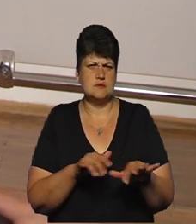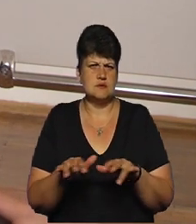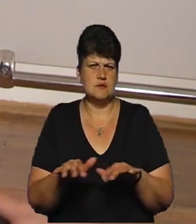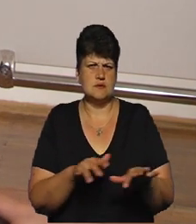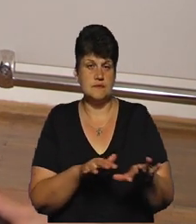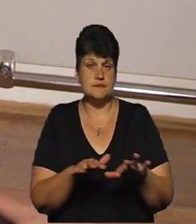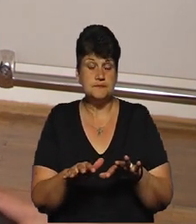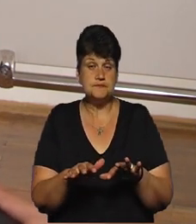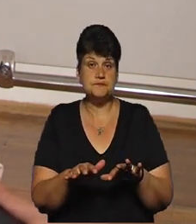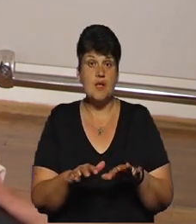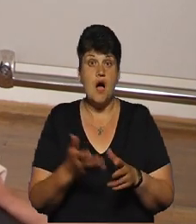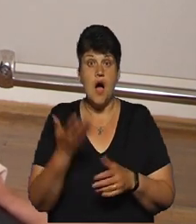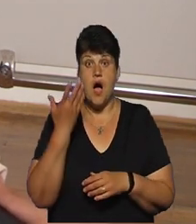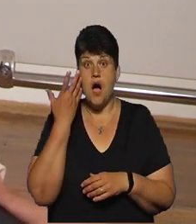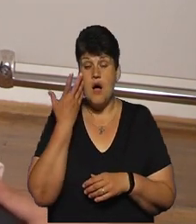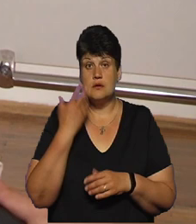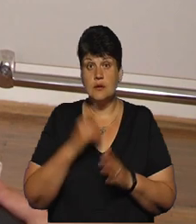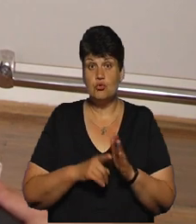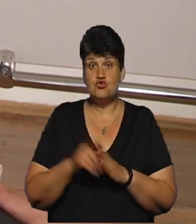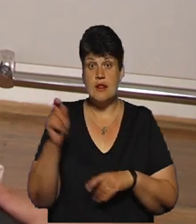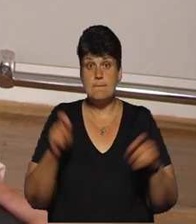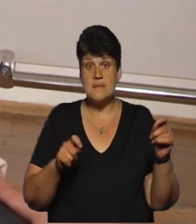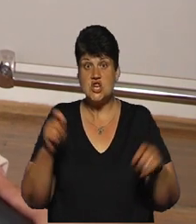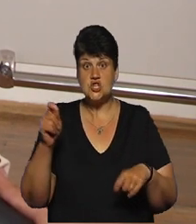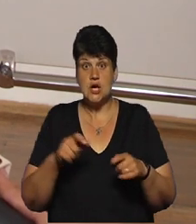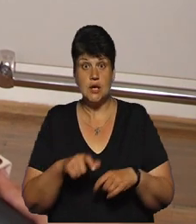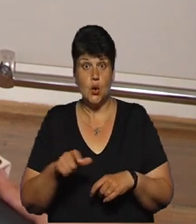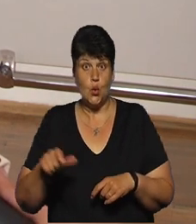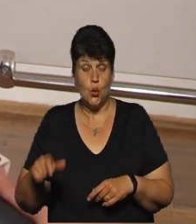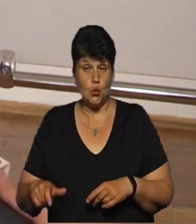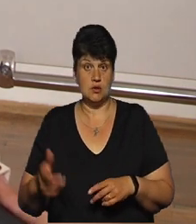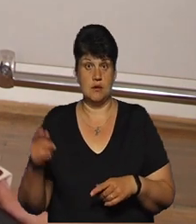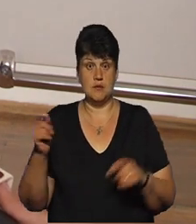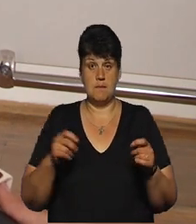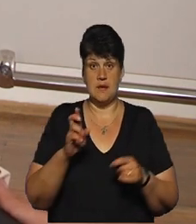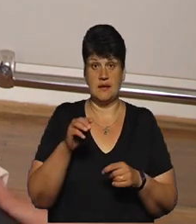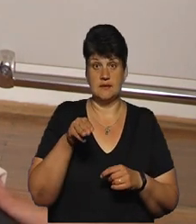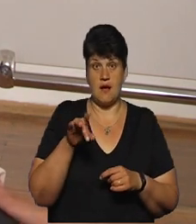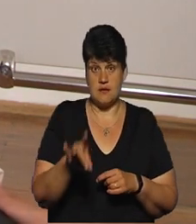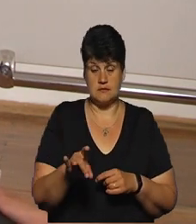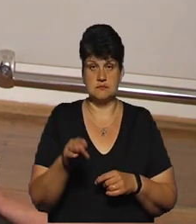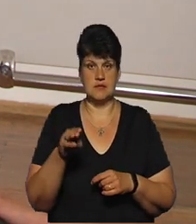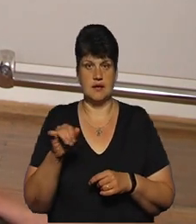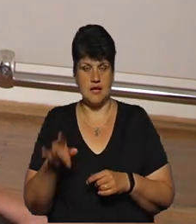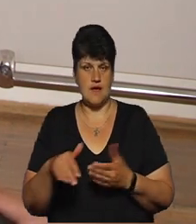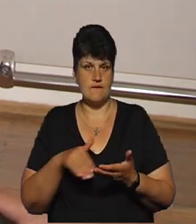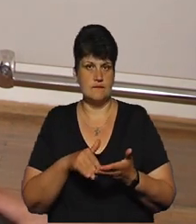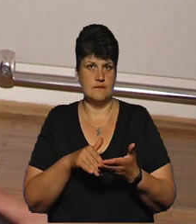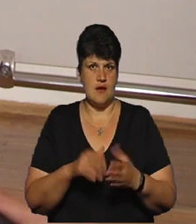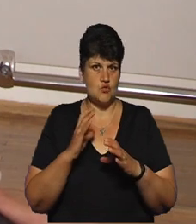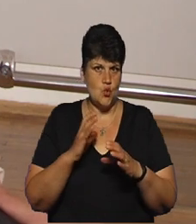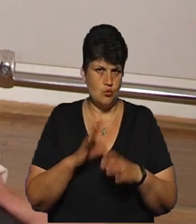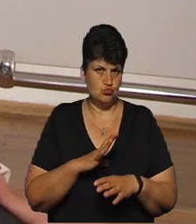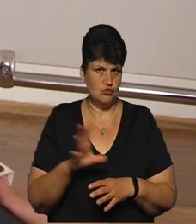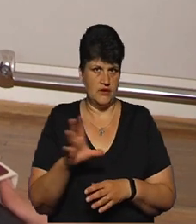сходки. Але коли почали приїжджати люди, вони приїжджали на БТРах, на тіграх, на волонтерських автобусах. Вони були всі